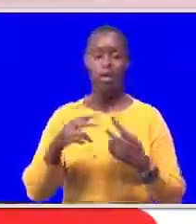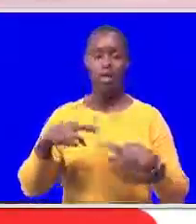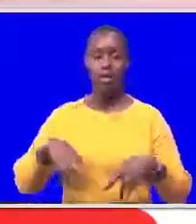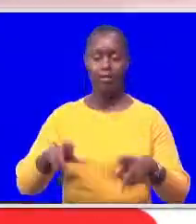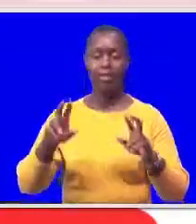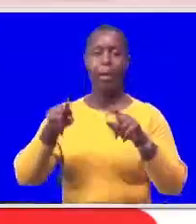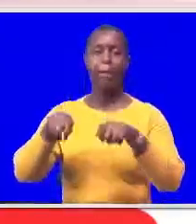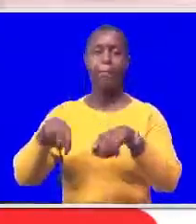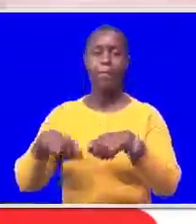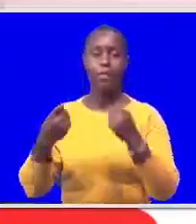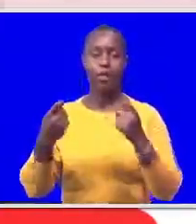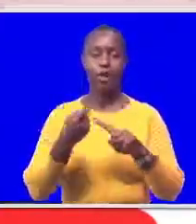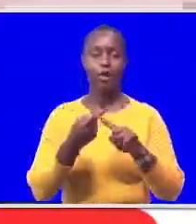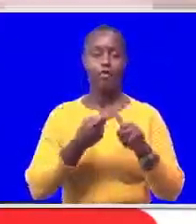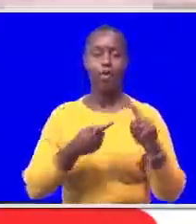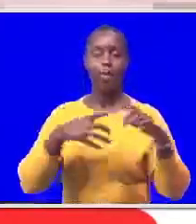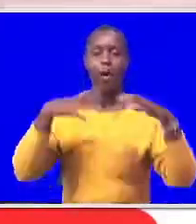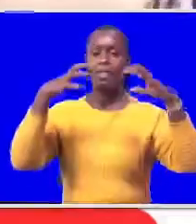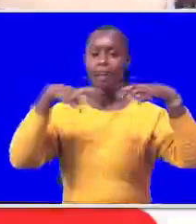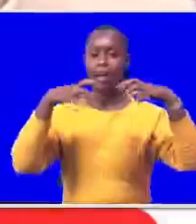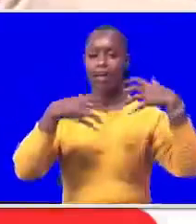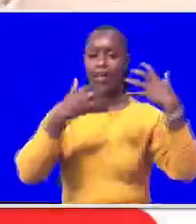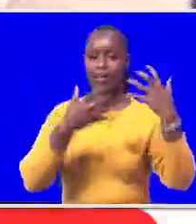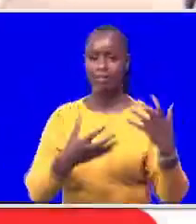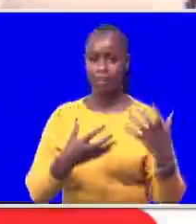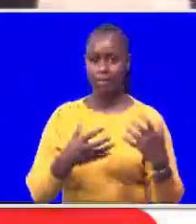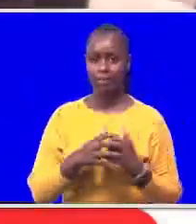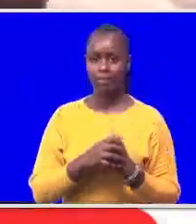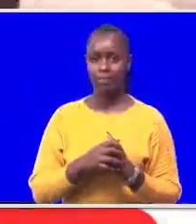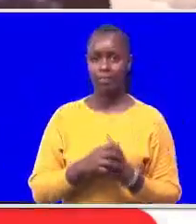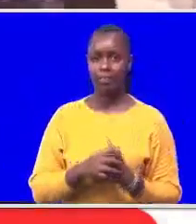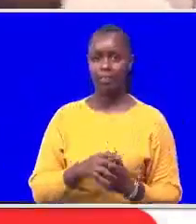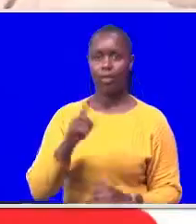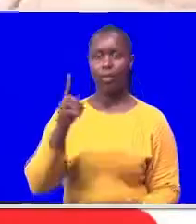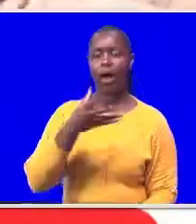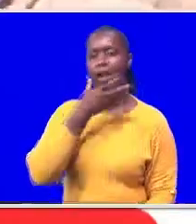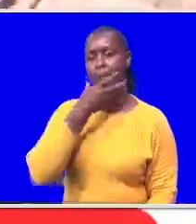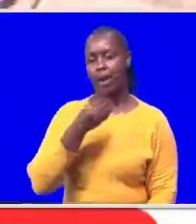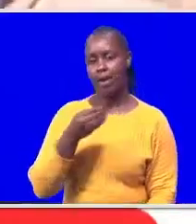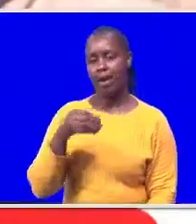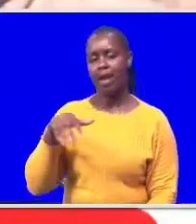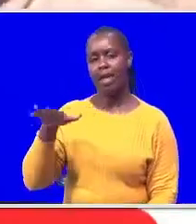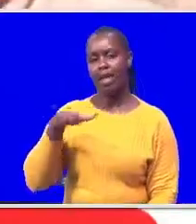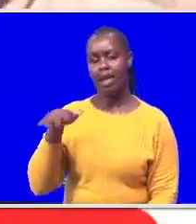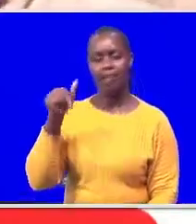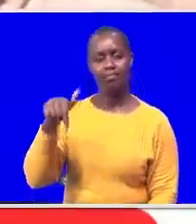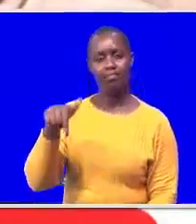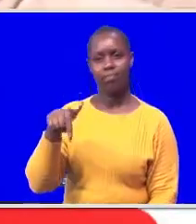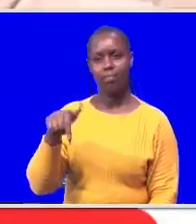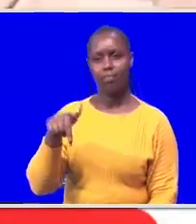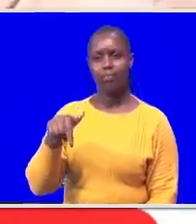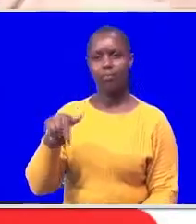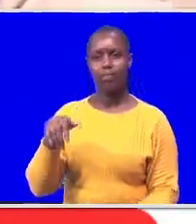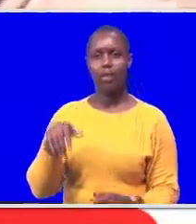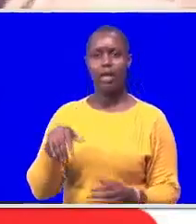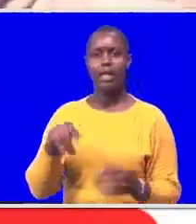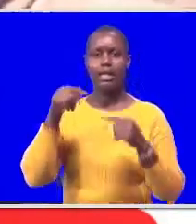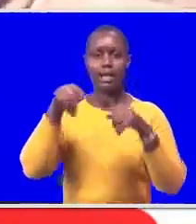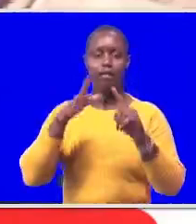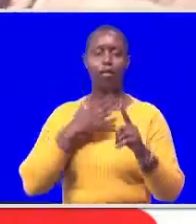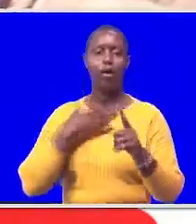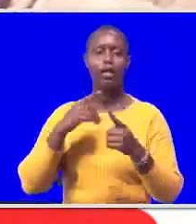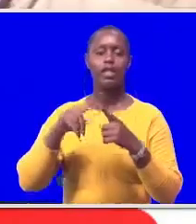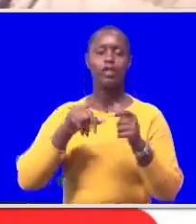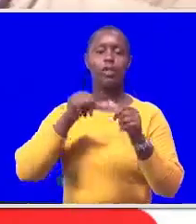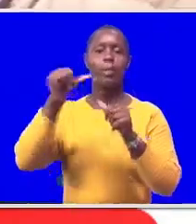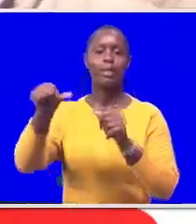zake kutokana na mvua kubwa kunyesha. Kuna mzee mmoja wa hapa tu hapa kwetu kijiji. Hiyo maji alikuwa anataka kupita,